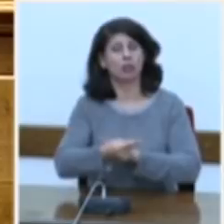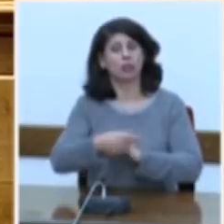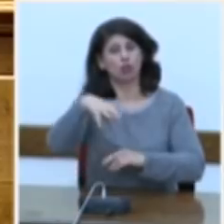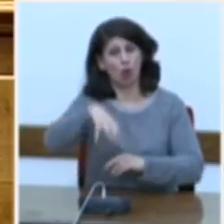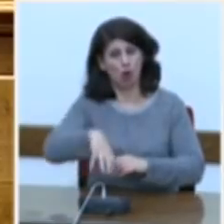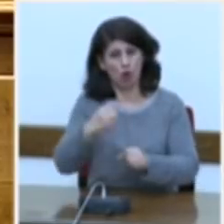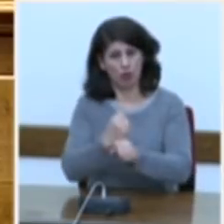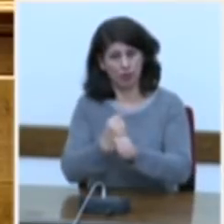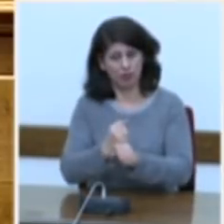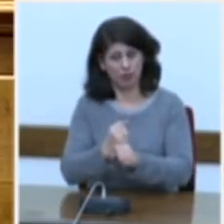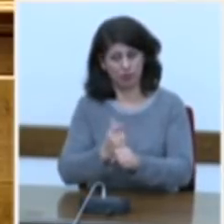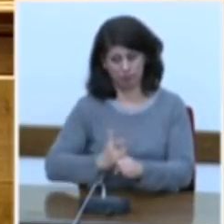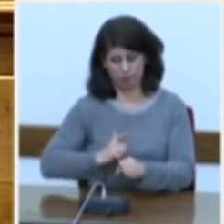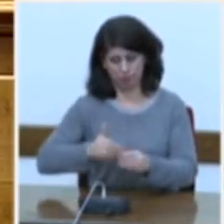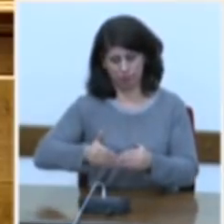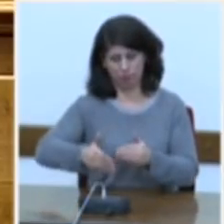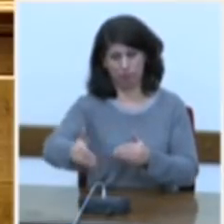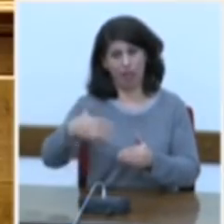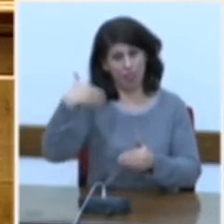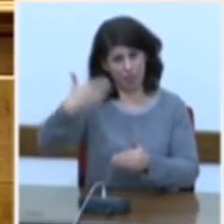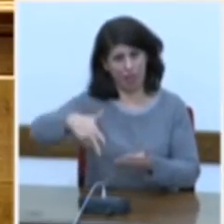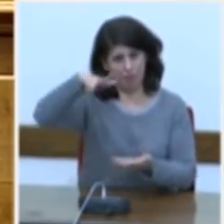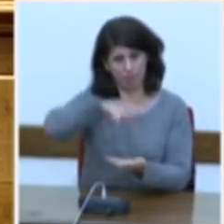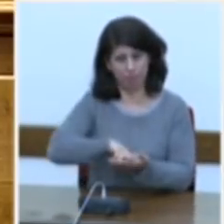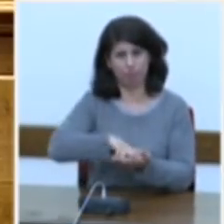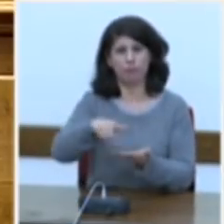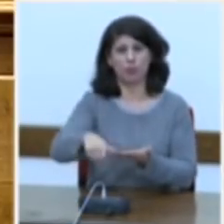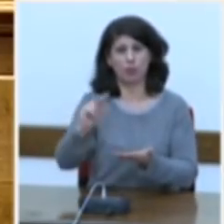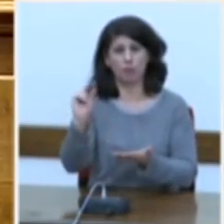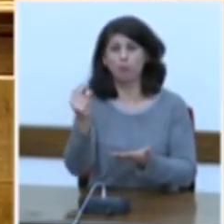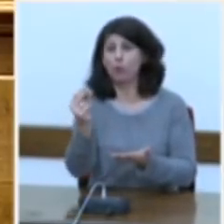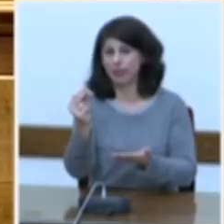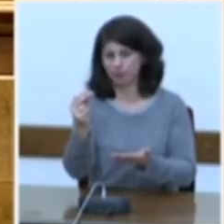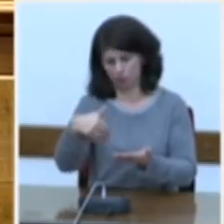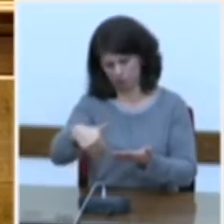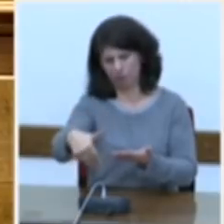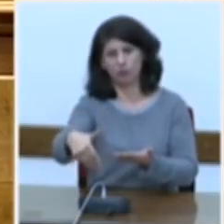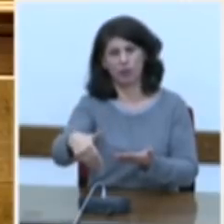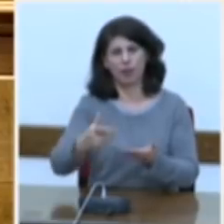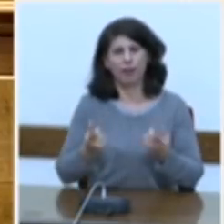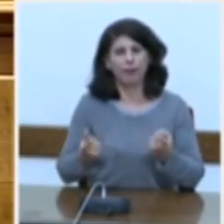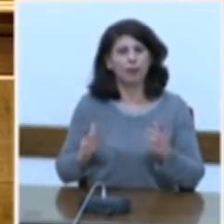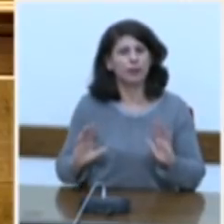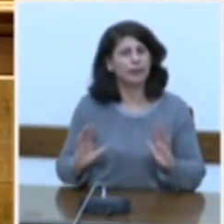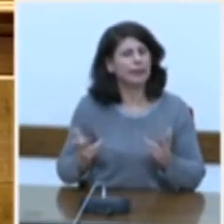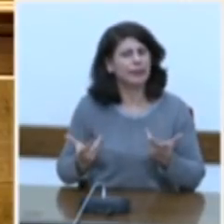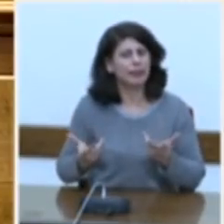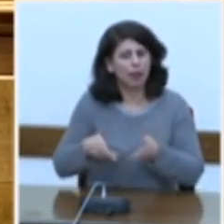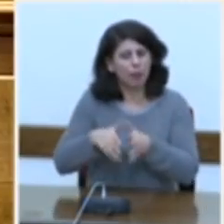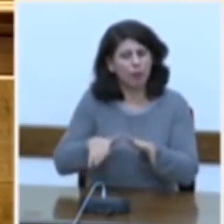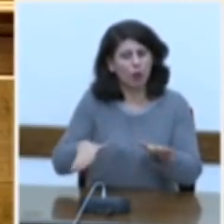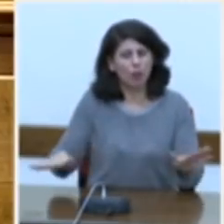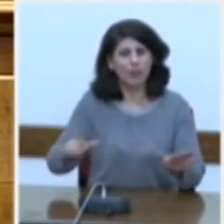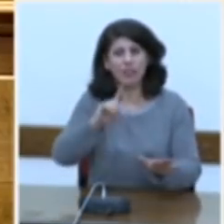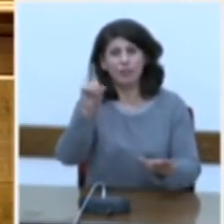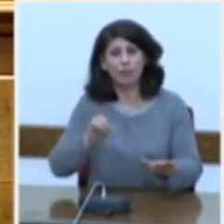που ετοιμάζεστε να κυρώσετε στη Βουλή έχει ως κίνητρο κυρίως την προώθηση